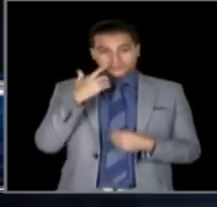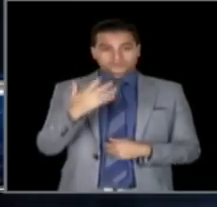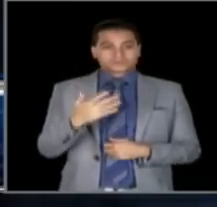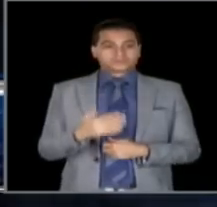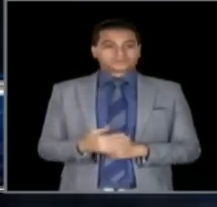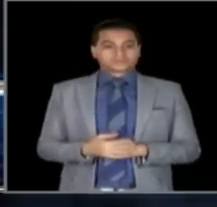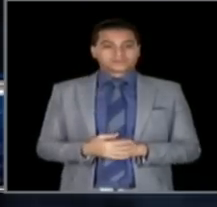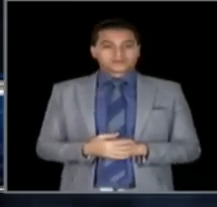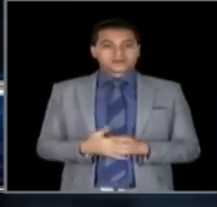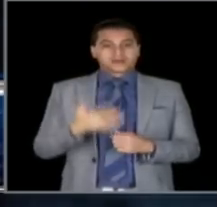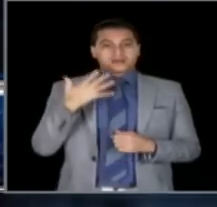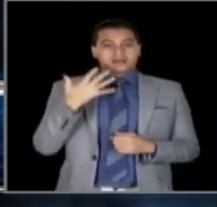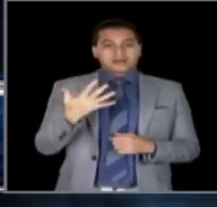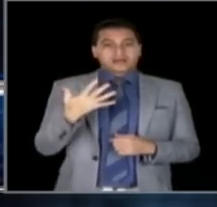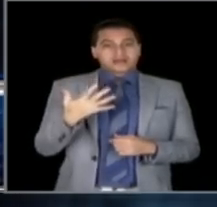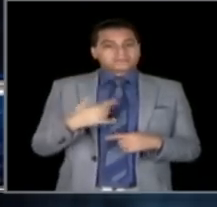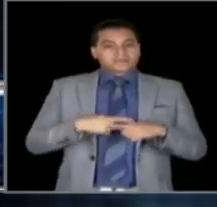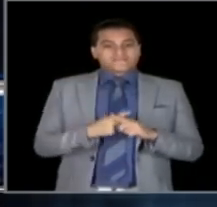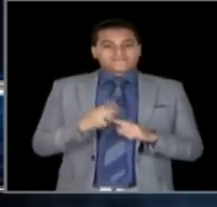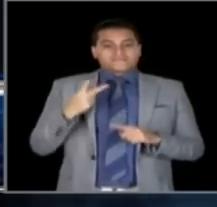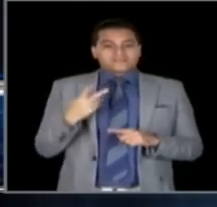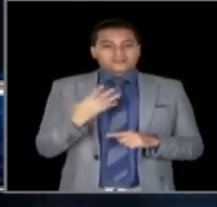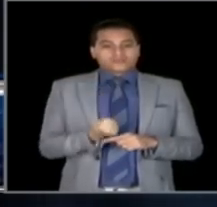حل المسألة الآتية،